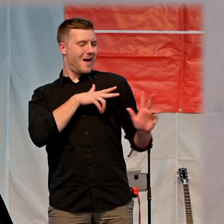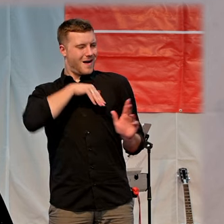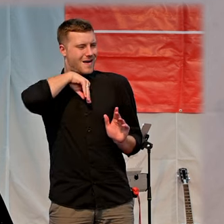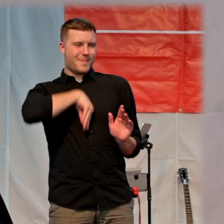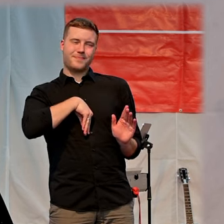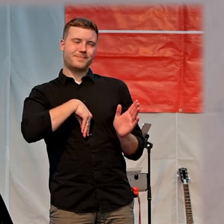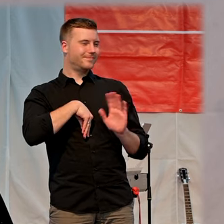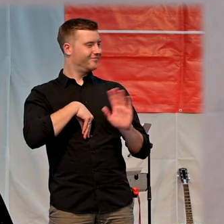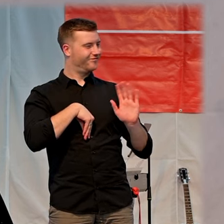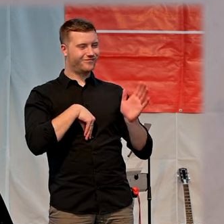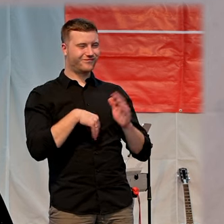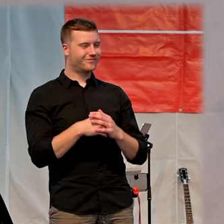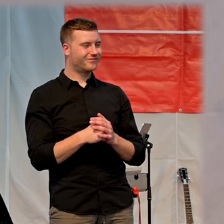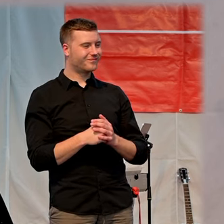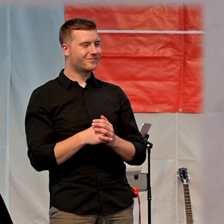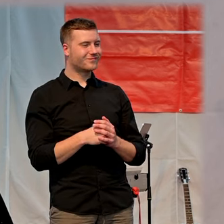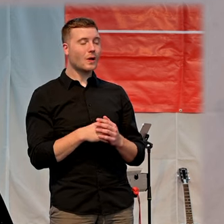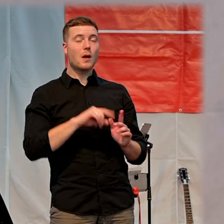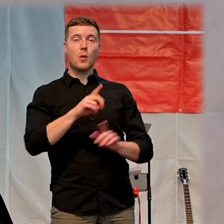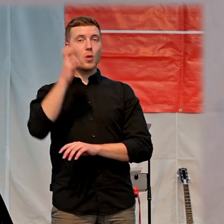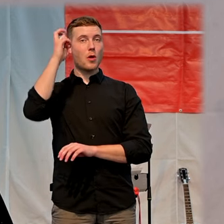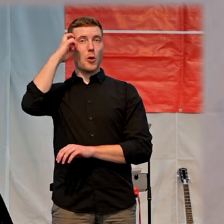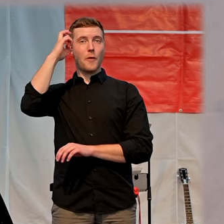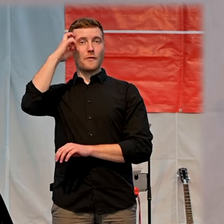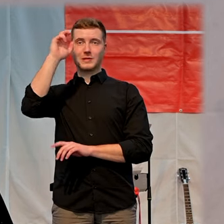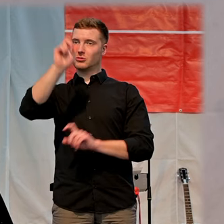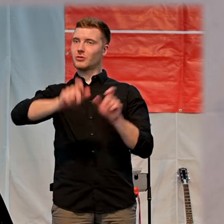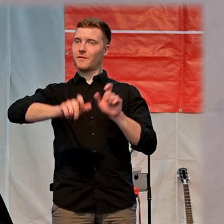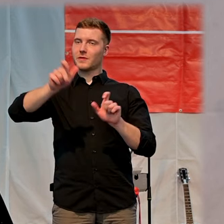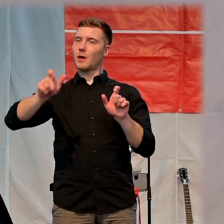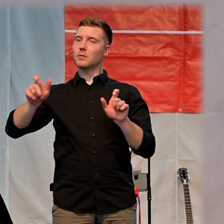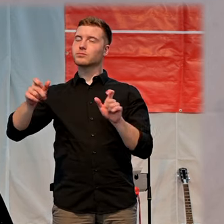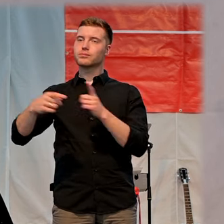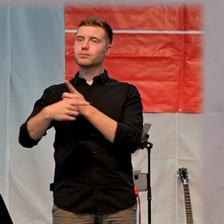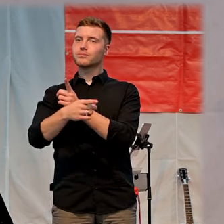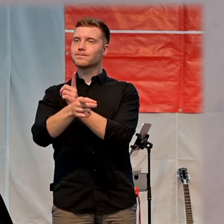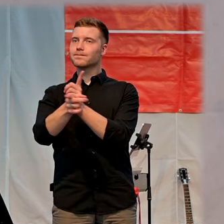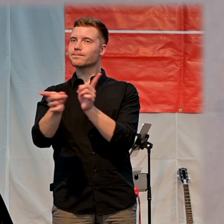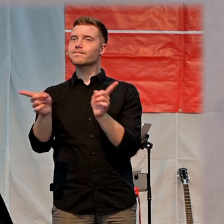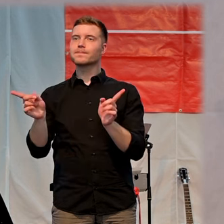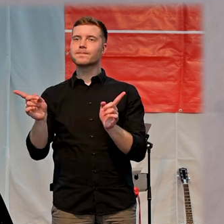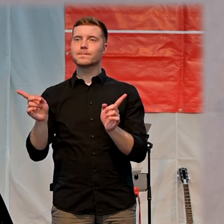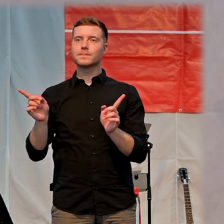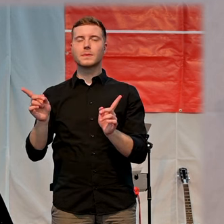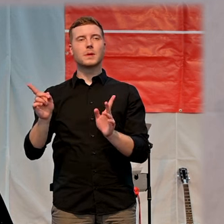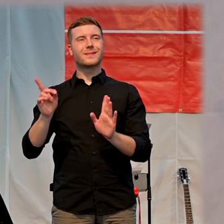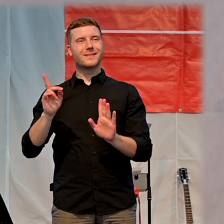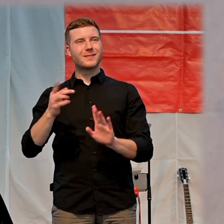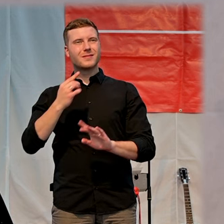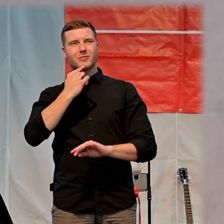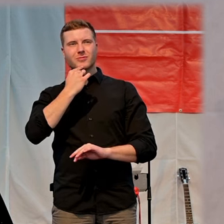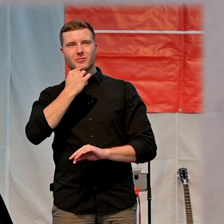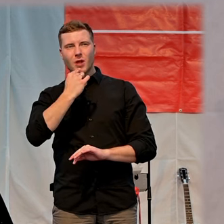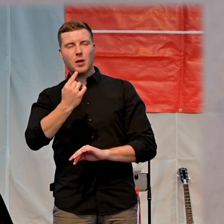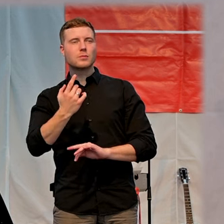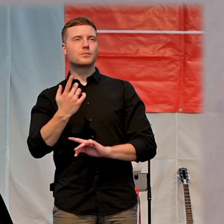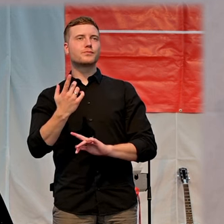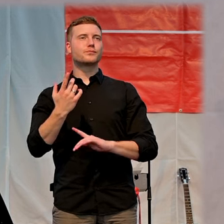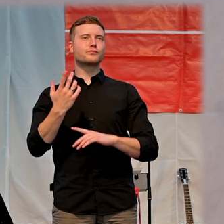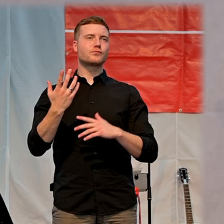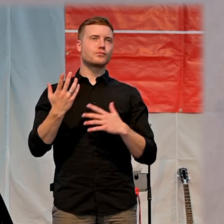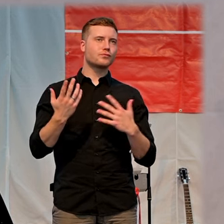inzwischen ziemlich klar und deutlich, auch in den anderen Fakultäten, also nicht nur Theologen, dass wir die Rechnung in